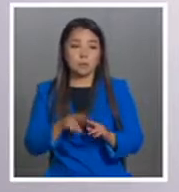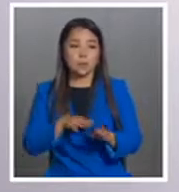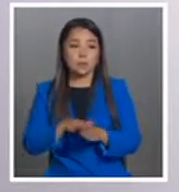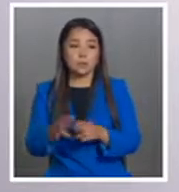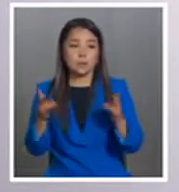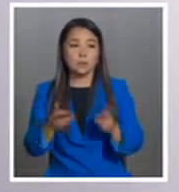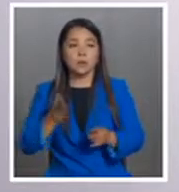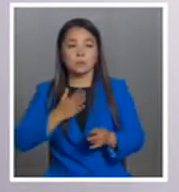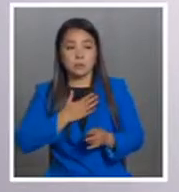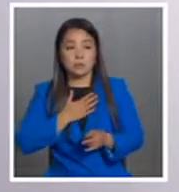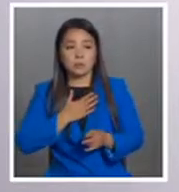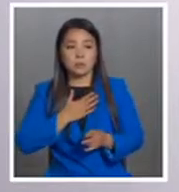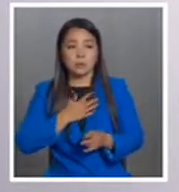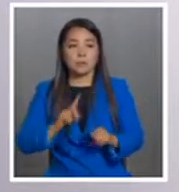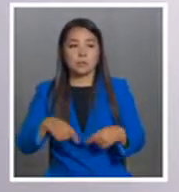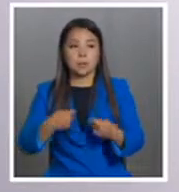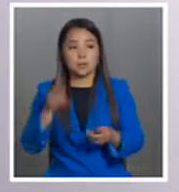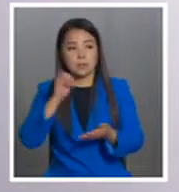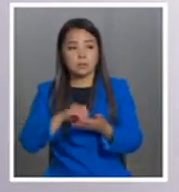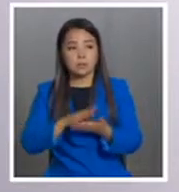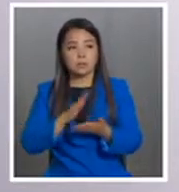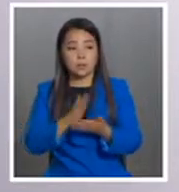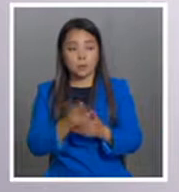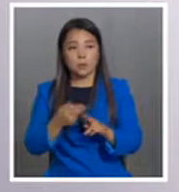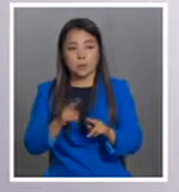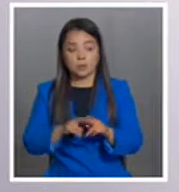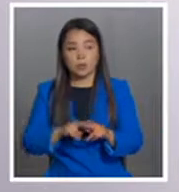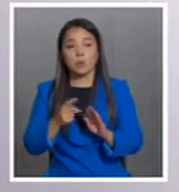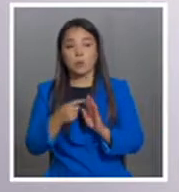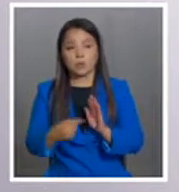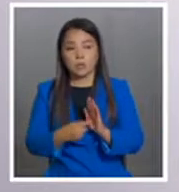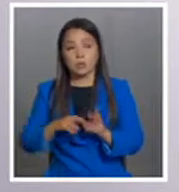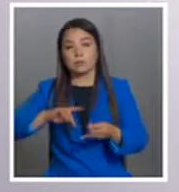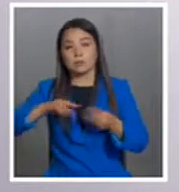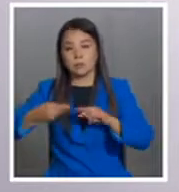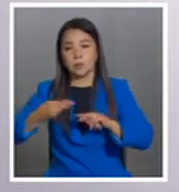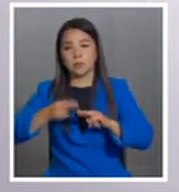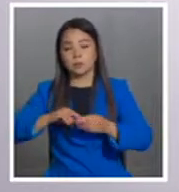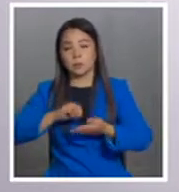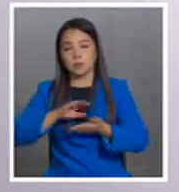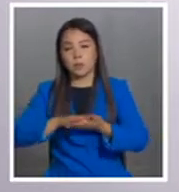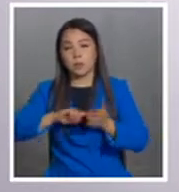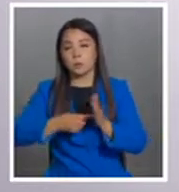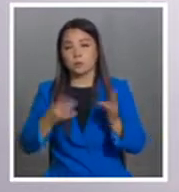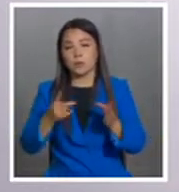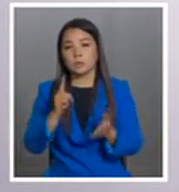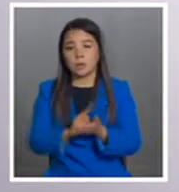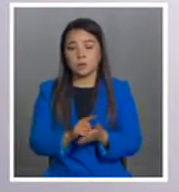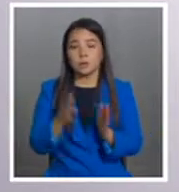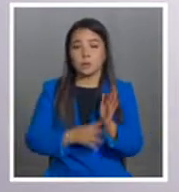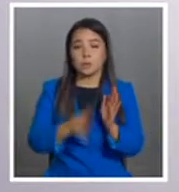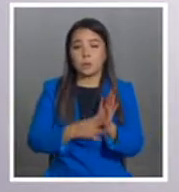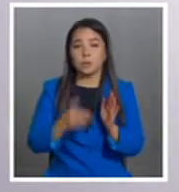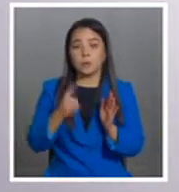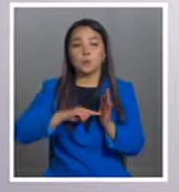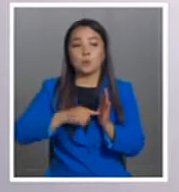сіздер білесіздер, берілген натурал санды осы бөлшекке, кері бөлшекке көбейтеміз. Сонда бізде 91